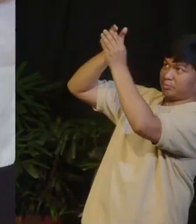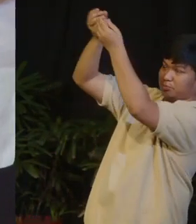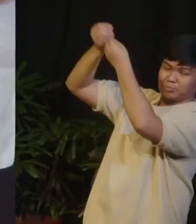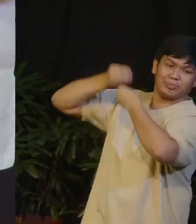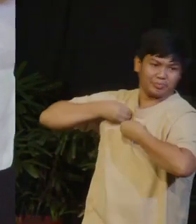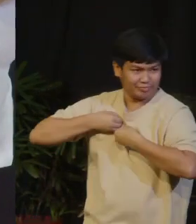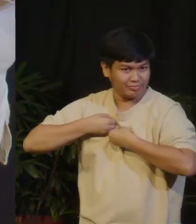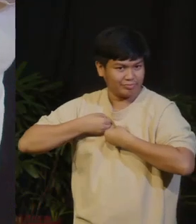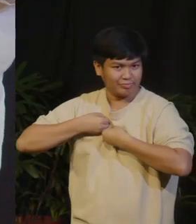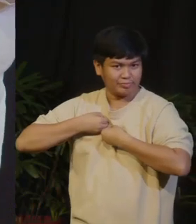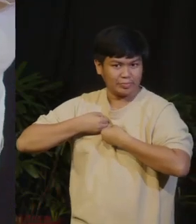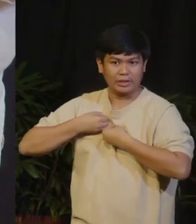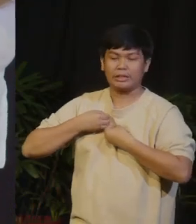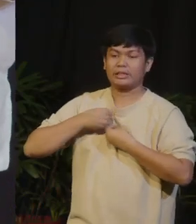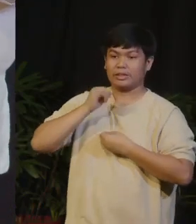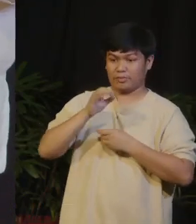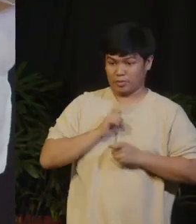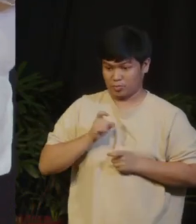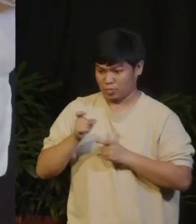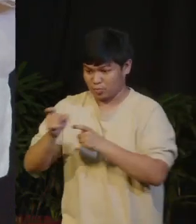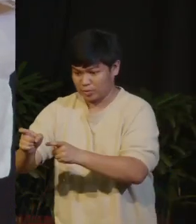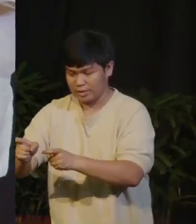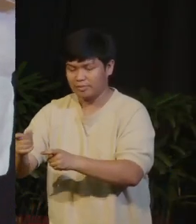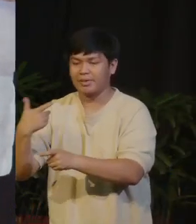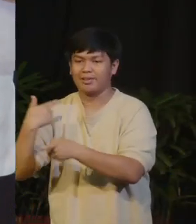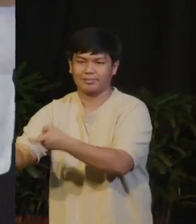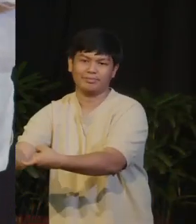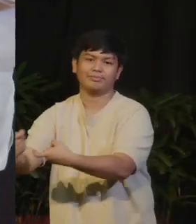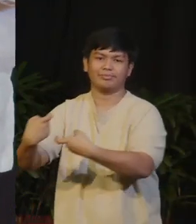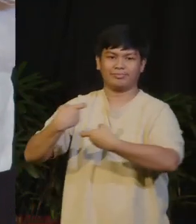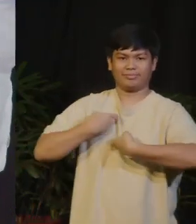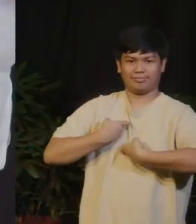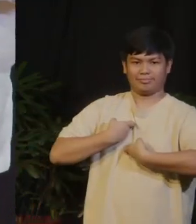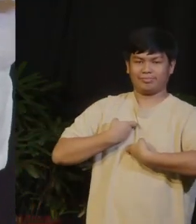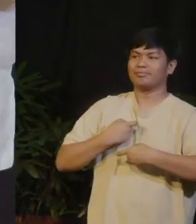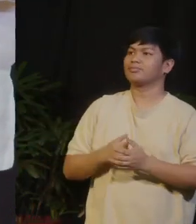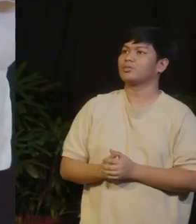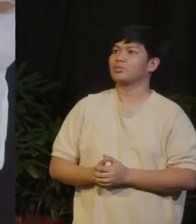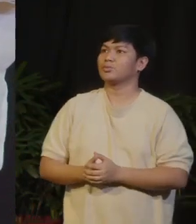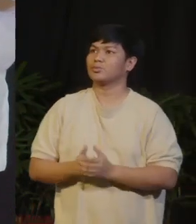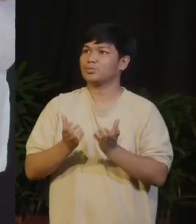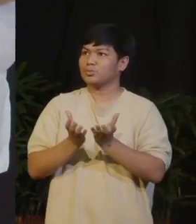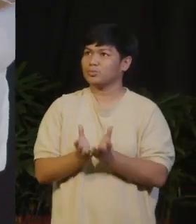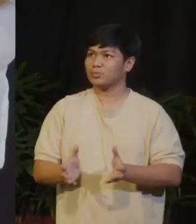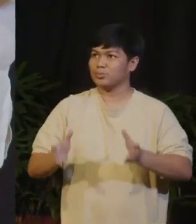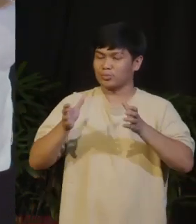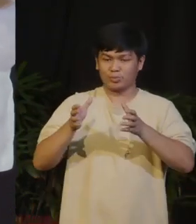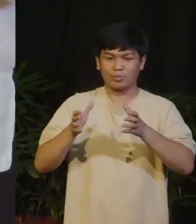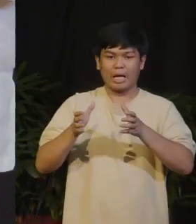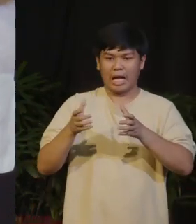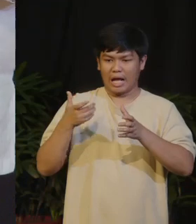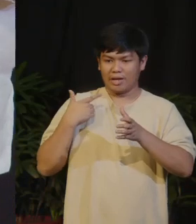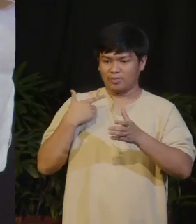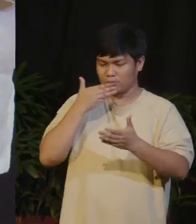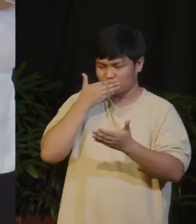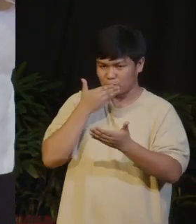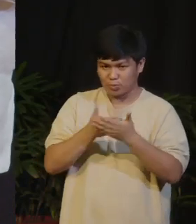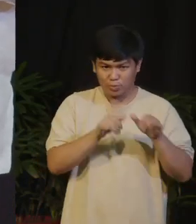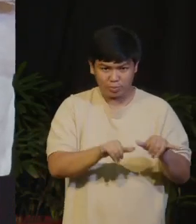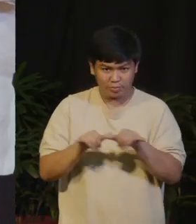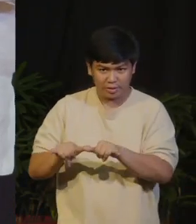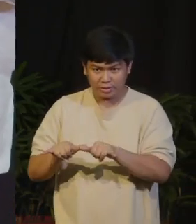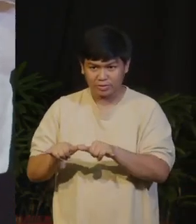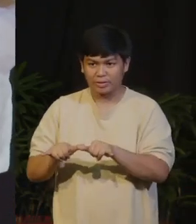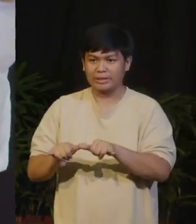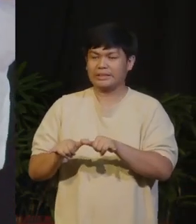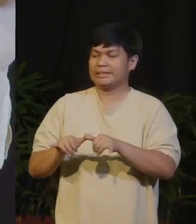be given to you. Good measure, pressed down, shaken together, running over, will be put into your